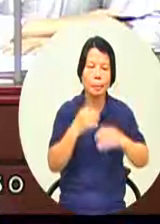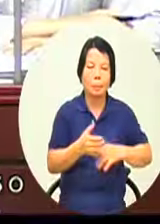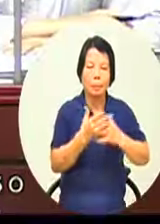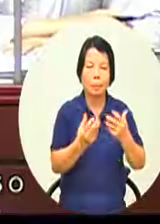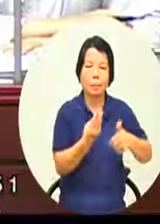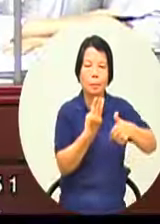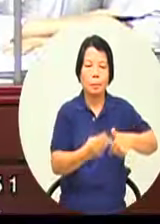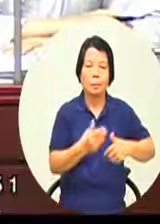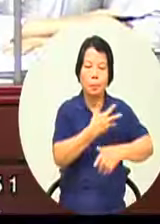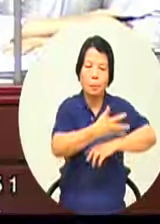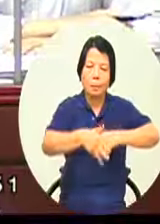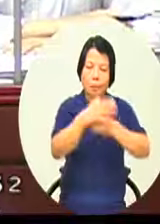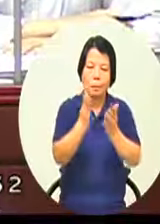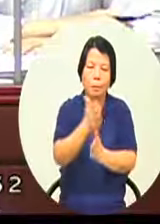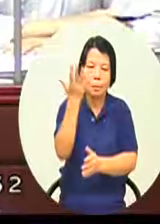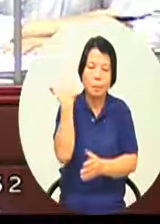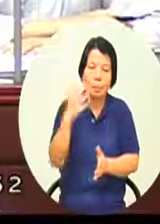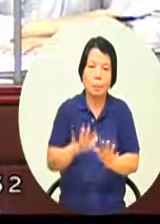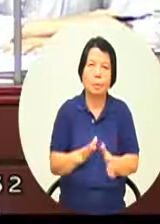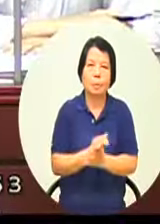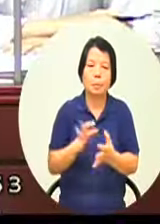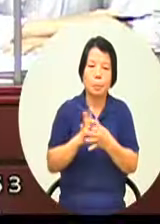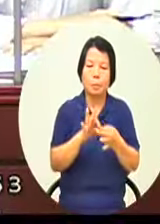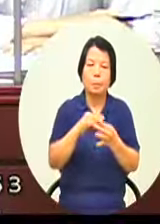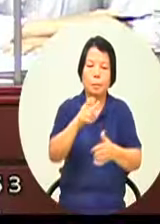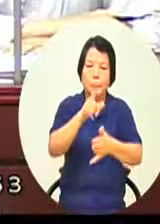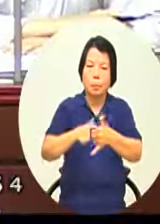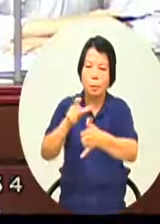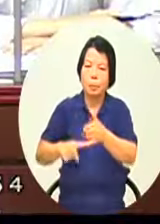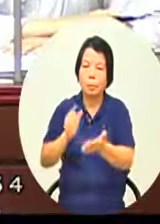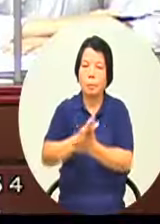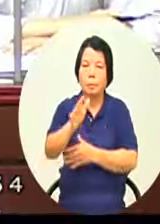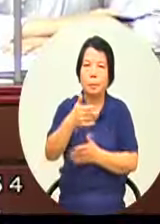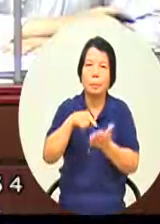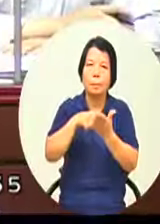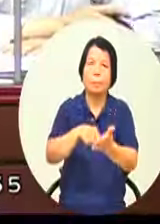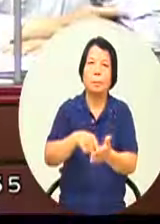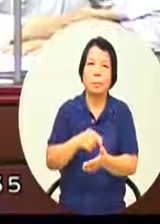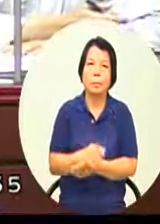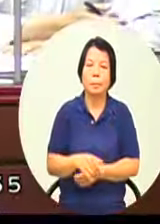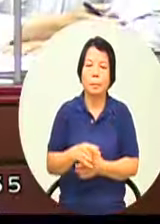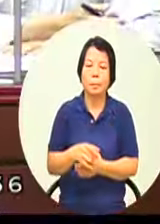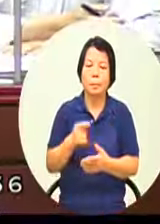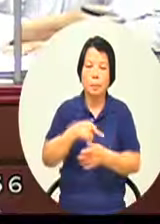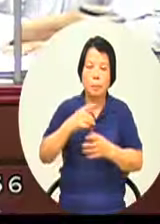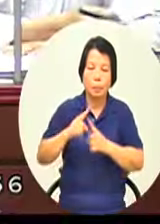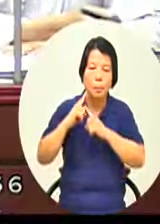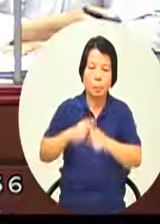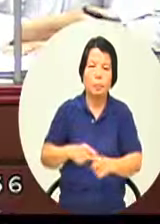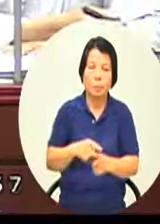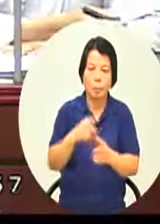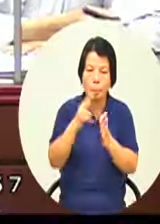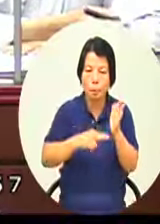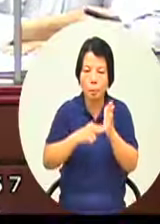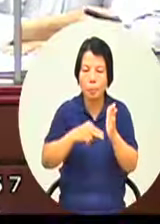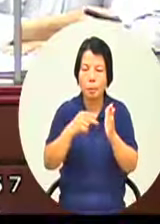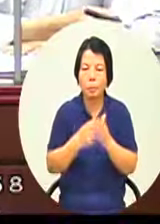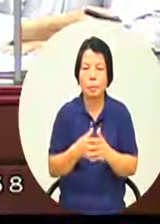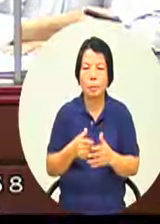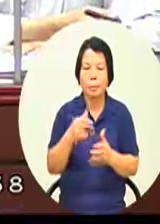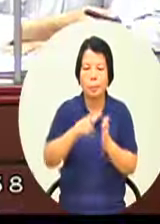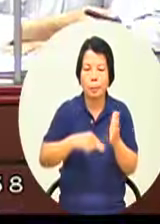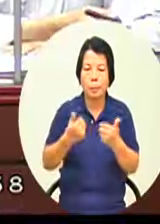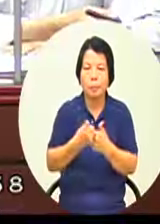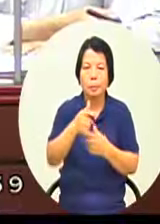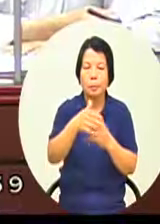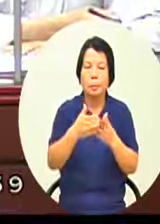这一边，把过去议员有关切的一些案件，然后未来要争取的这个部分，再去现场做一个说明，以及把未来的进度跟